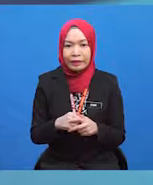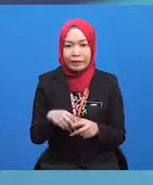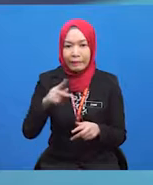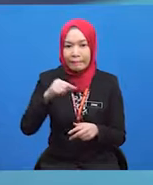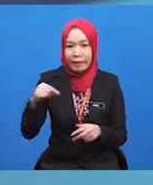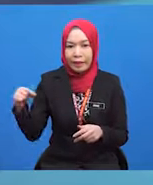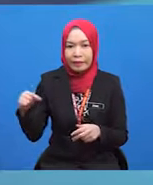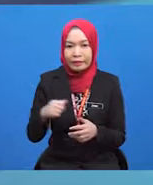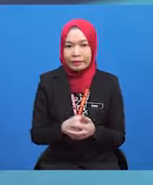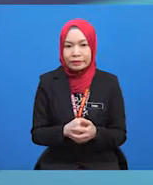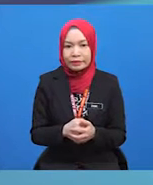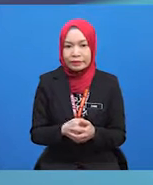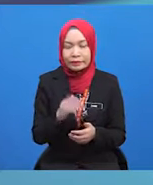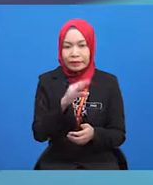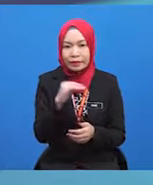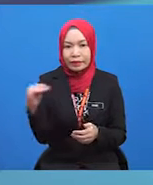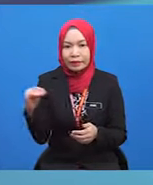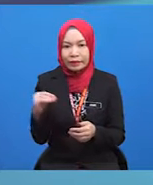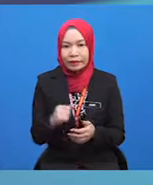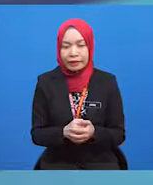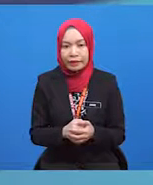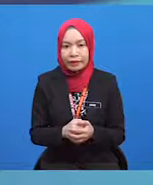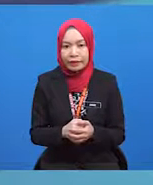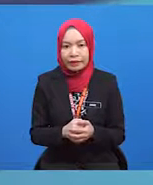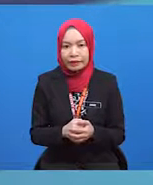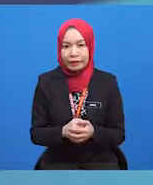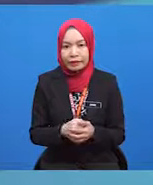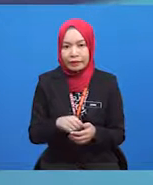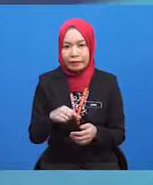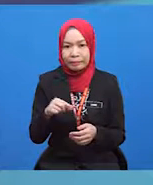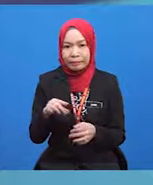Dan ketiga, Quick Selection Tool.